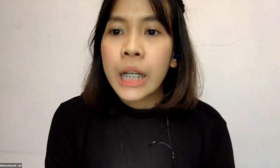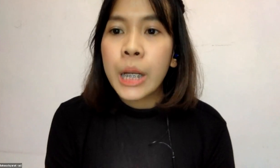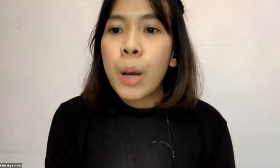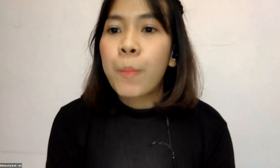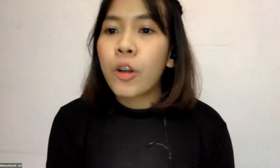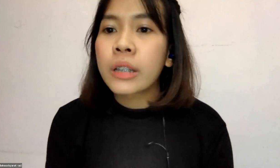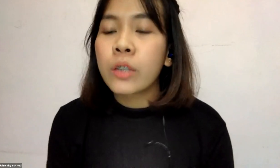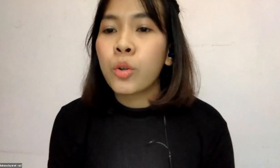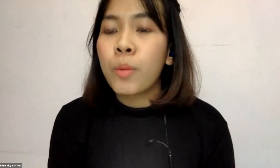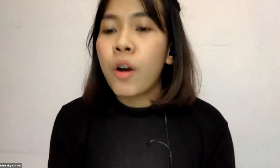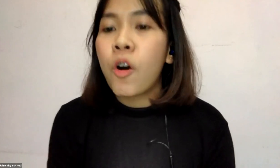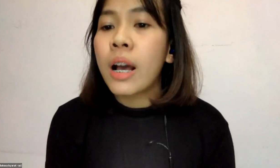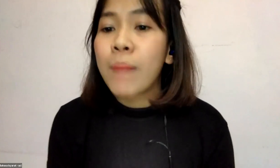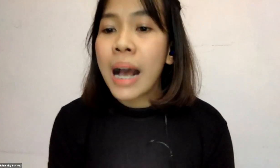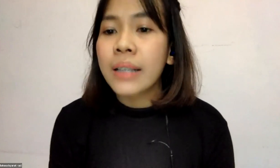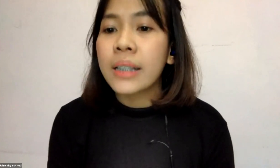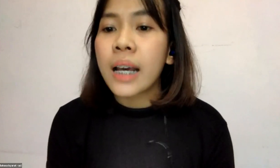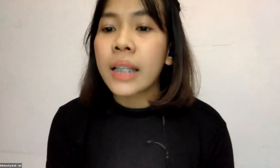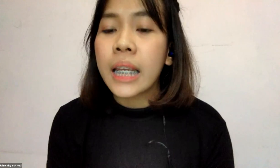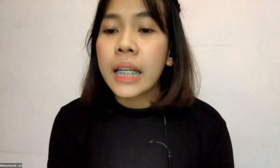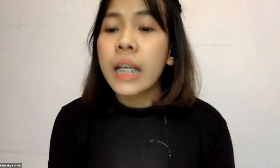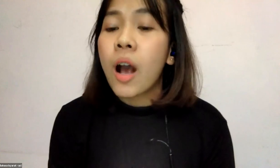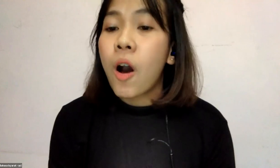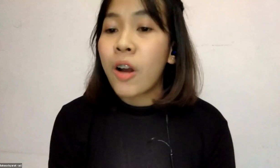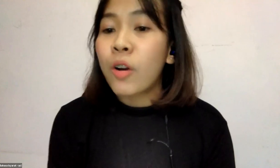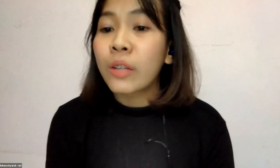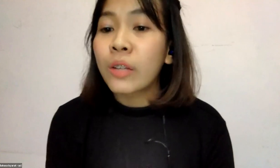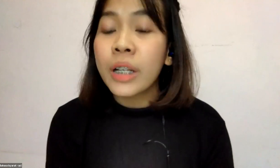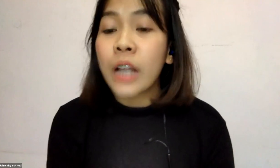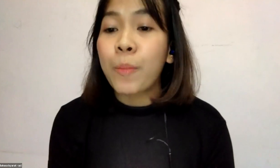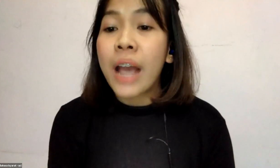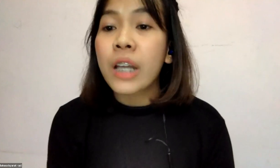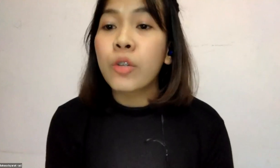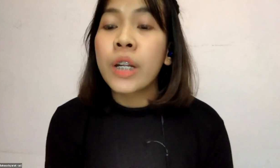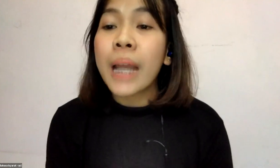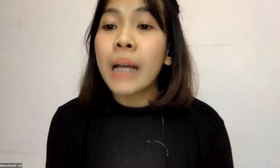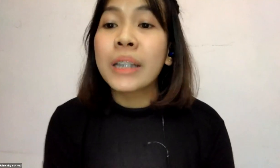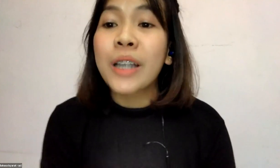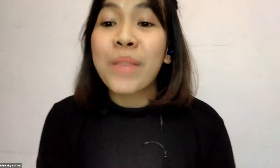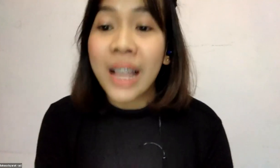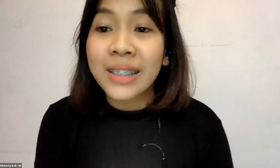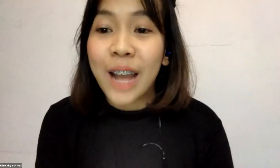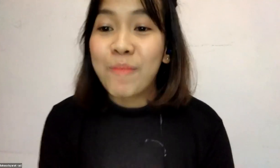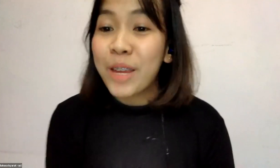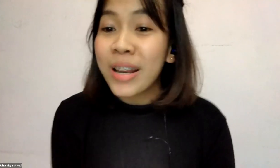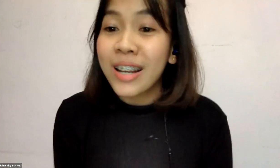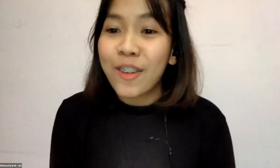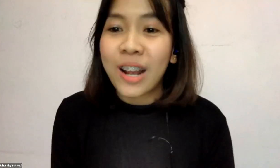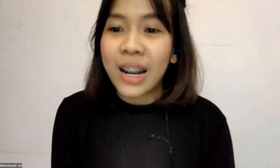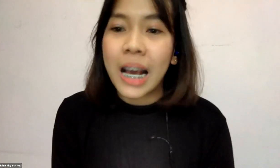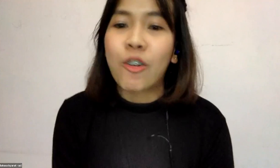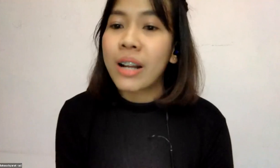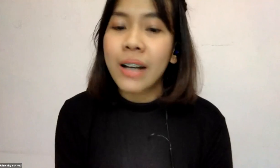jadi proses untuk mengolah bahasa isyarat ini orang-orang tuli atau pelajar tool ini mereka bisa menjelaskan Bagaimana